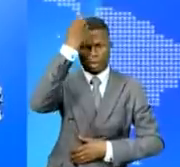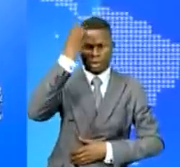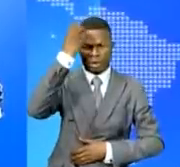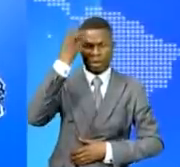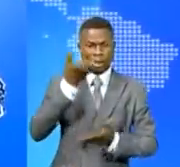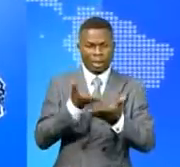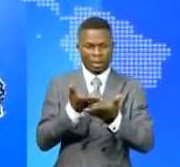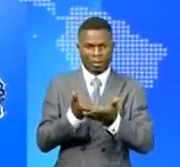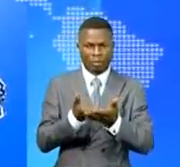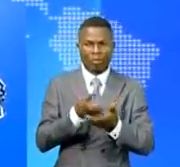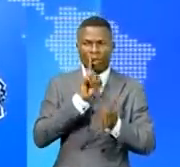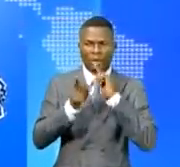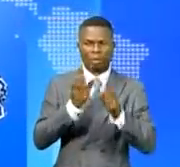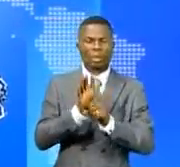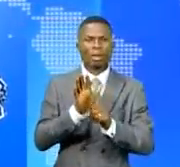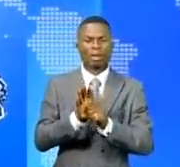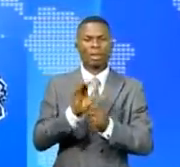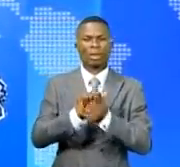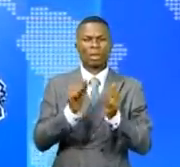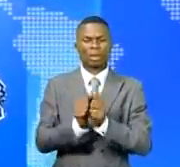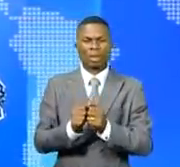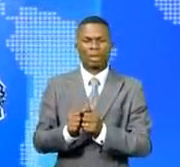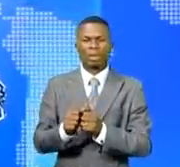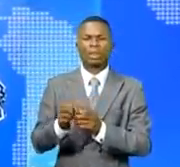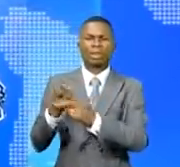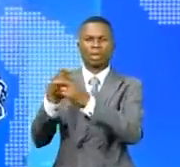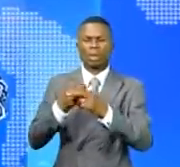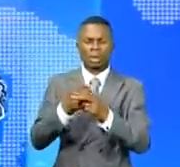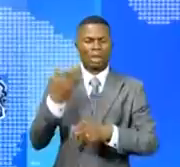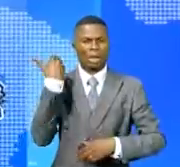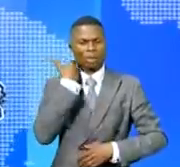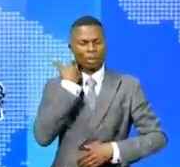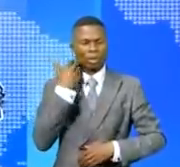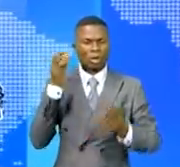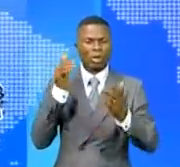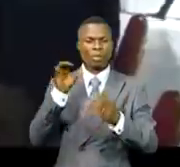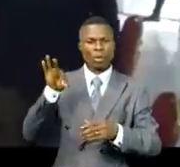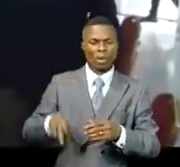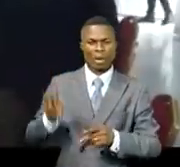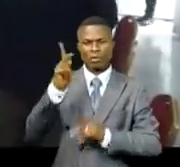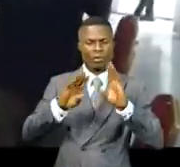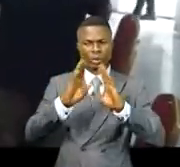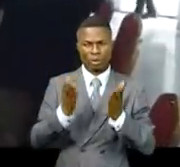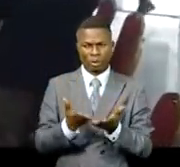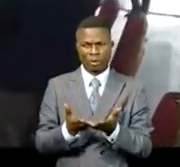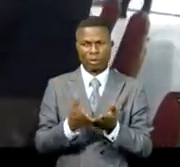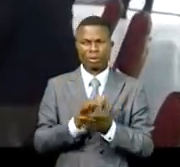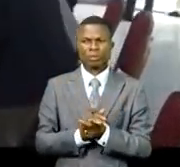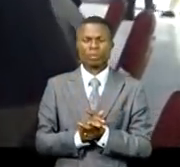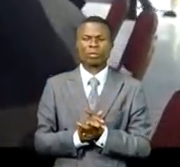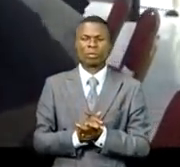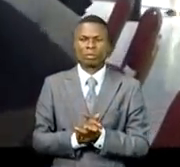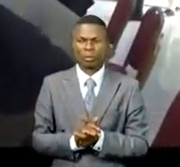menu, la mise en place de l'assurance maladie au profit de la population. Suivez. Pour réaliser une étude